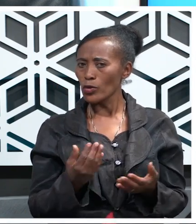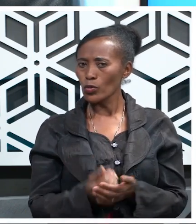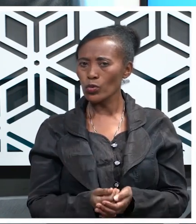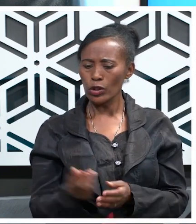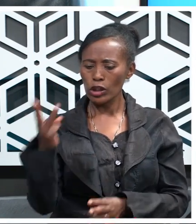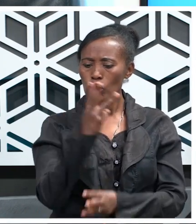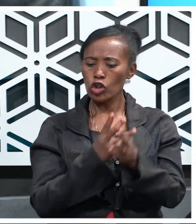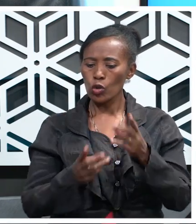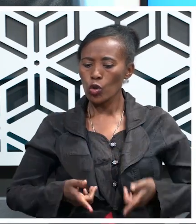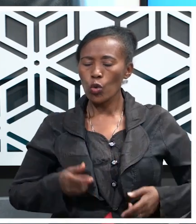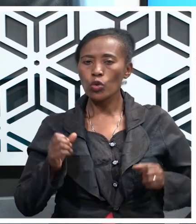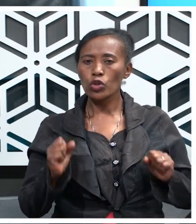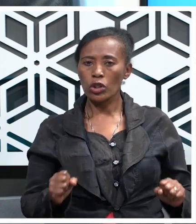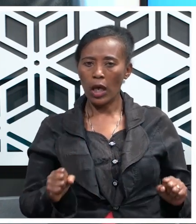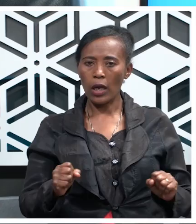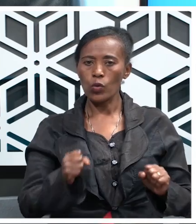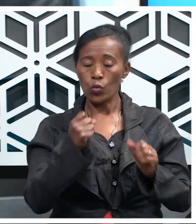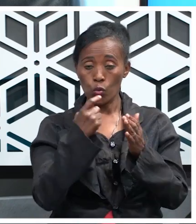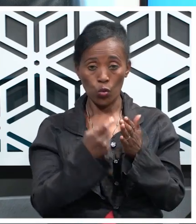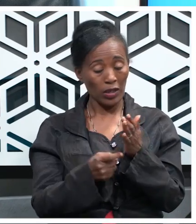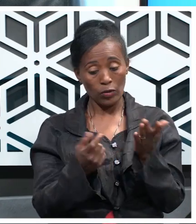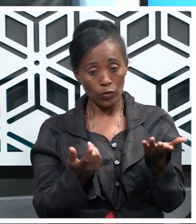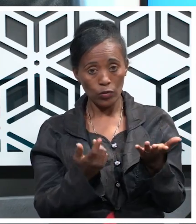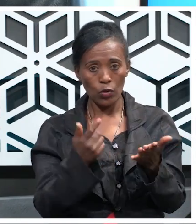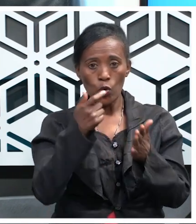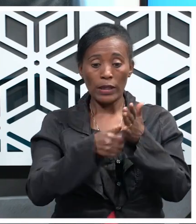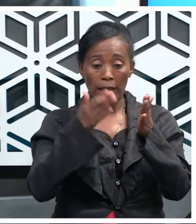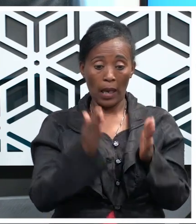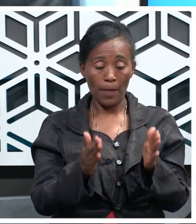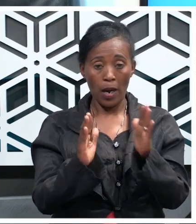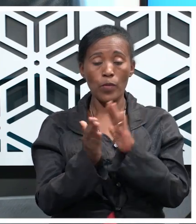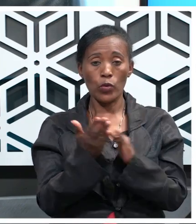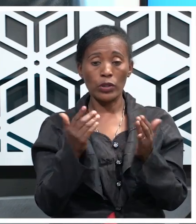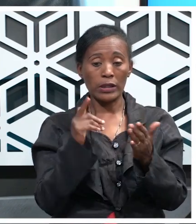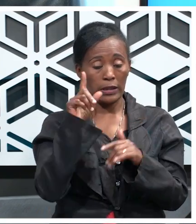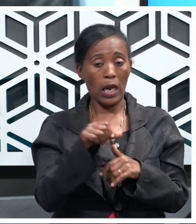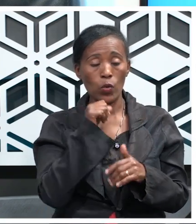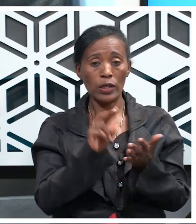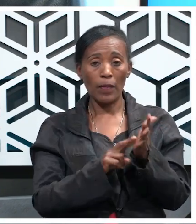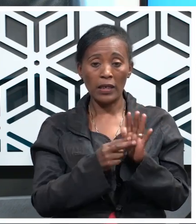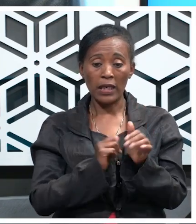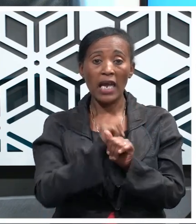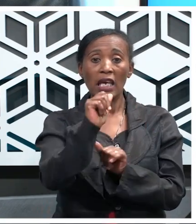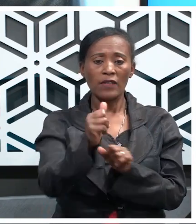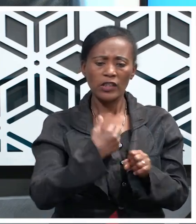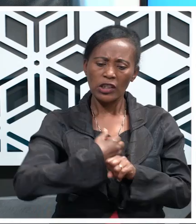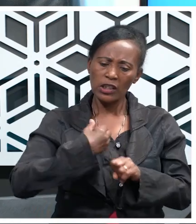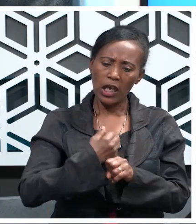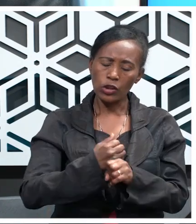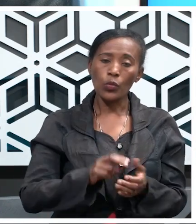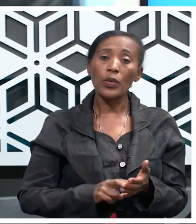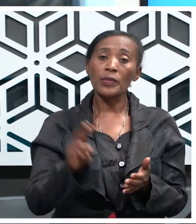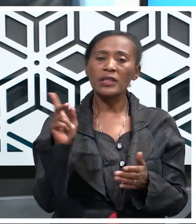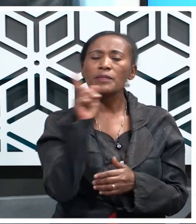ብዙ ችግሮች ሊኖሩት ይችላሉ ሰክሰሶችም ያንን ያህል እና ውጤታማ የሚኮነው እንዲሁ ስላልሆነ ማለት ነው